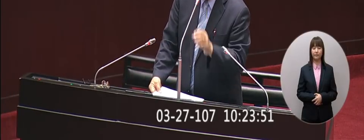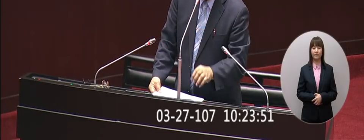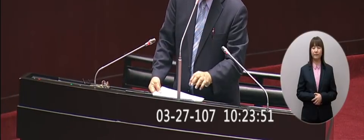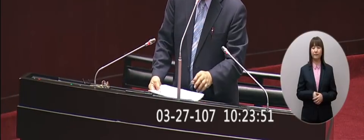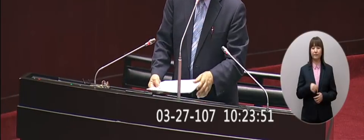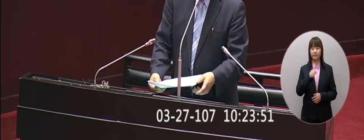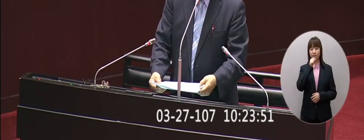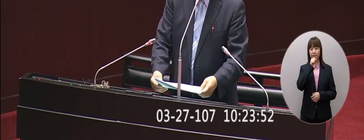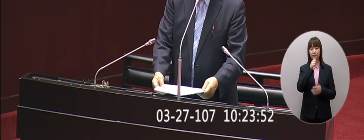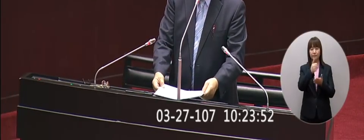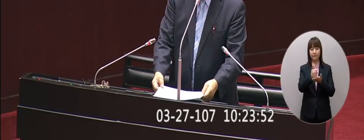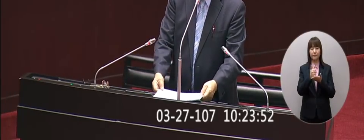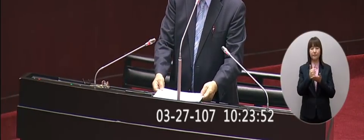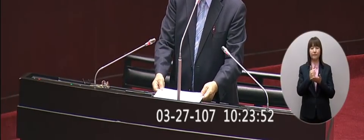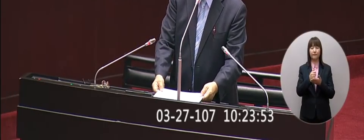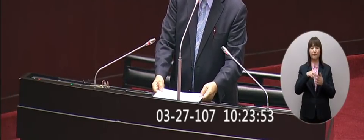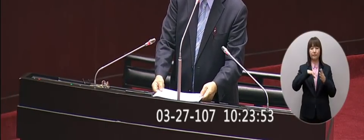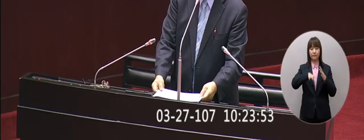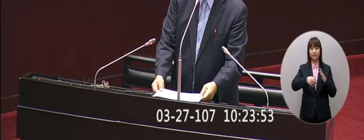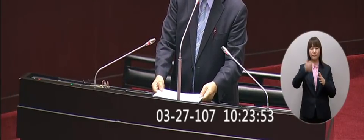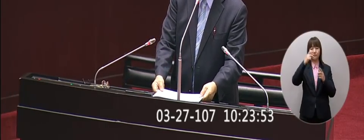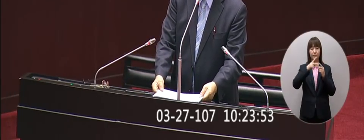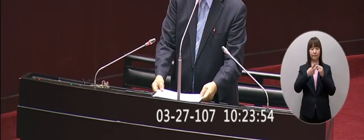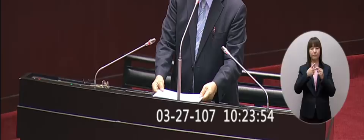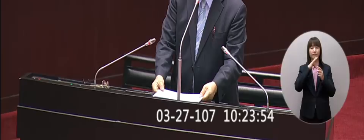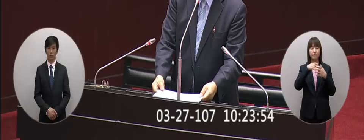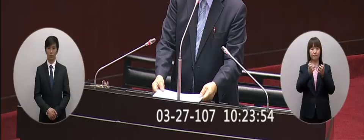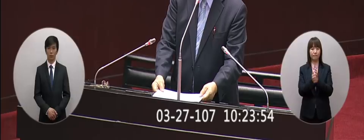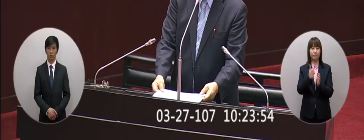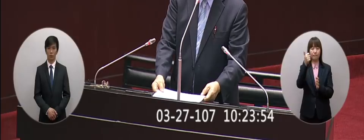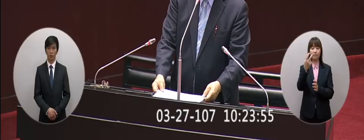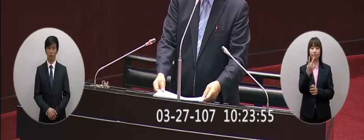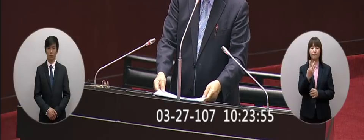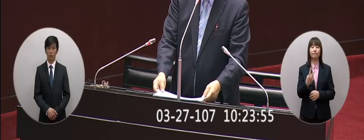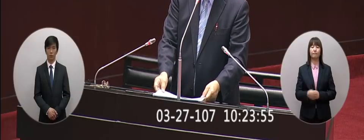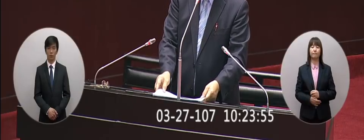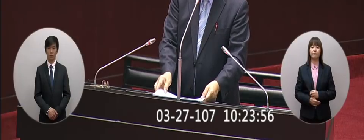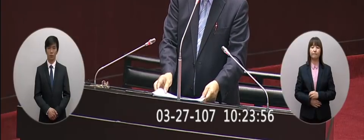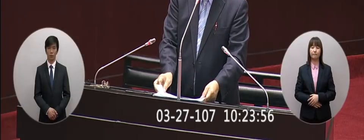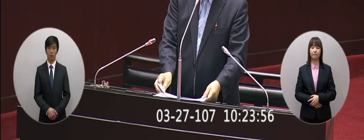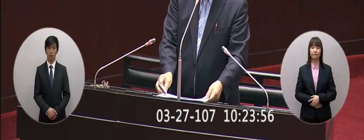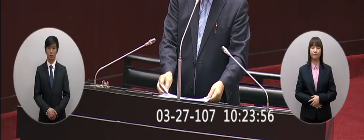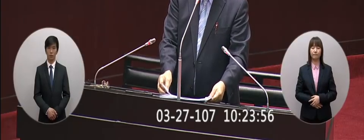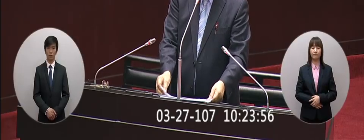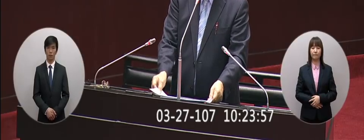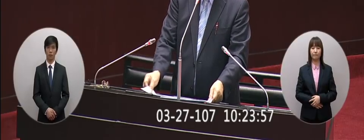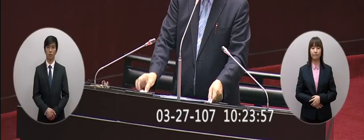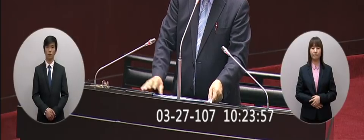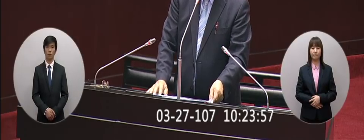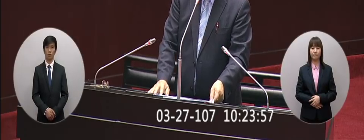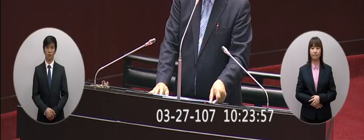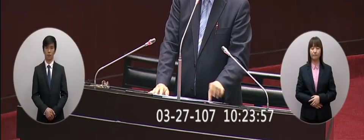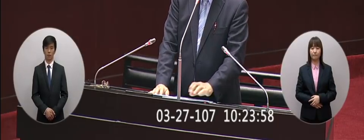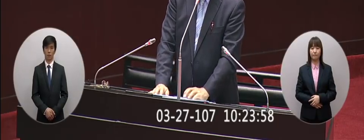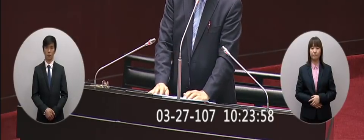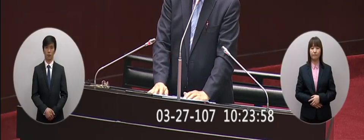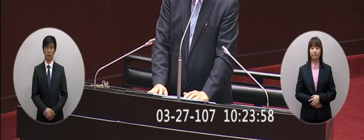副院长好，有请院长跟部长。 请赖院长、沈部长。